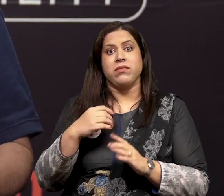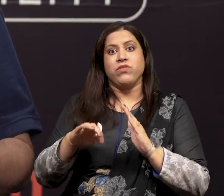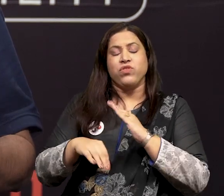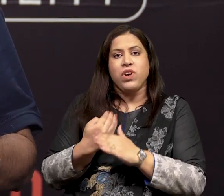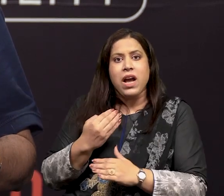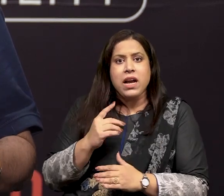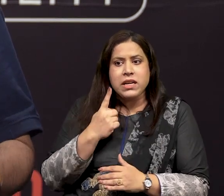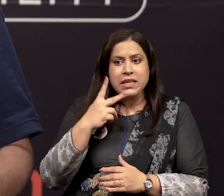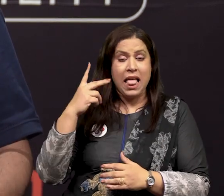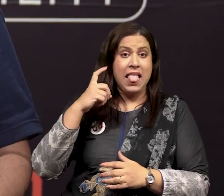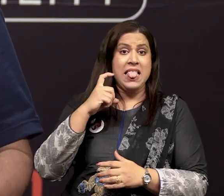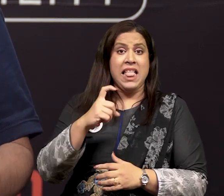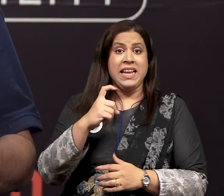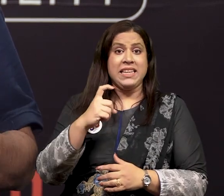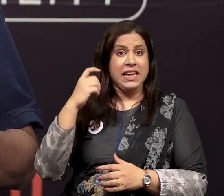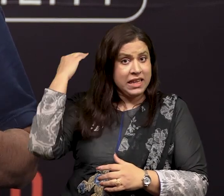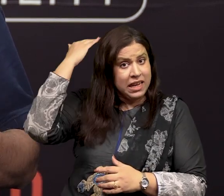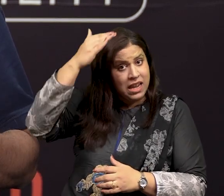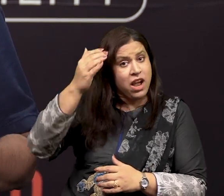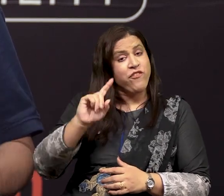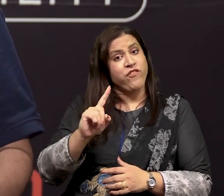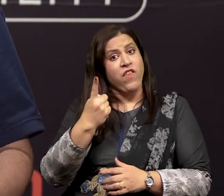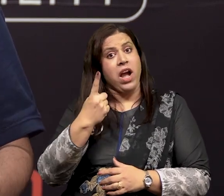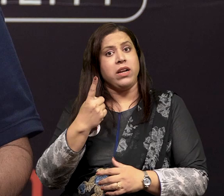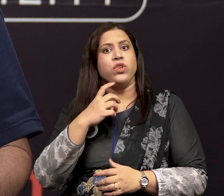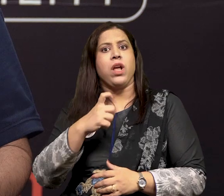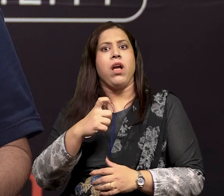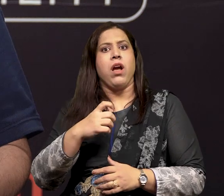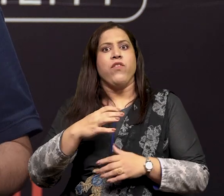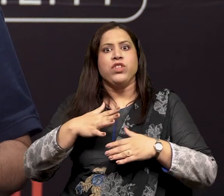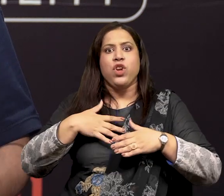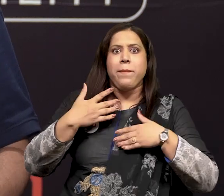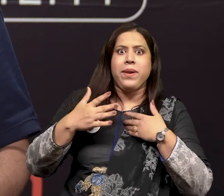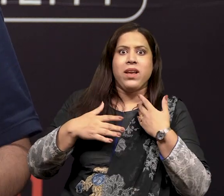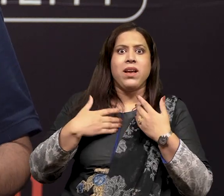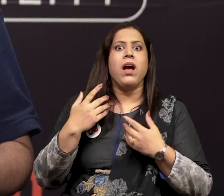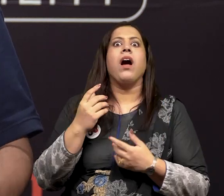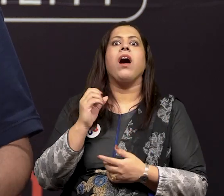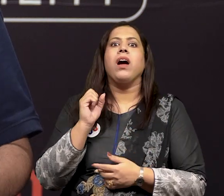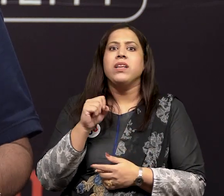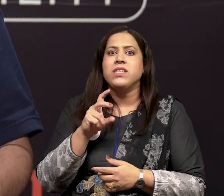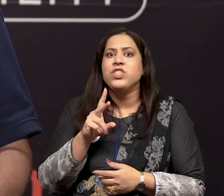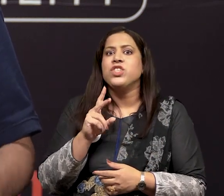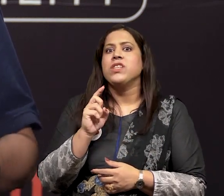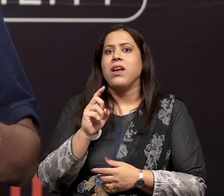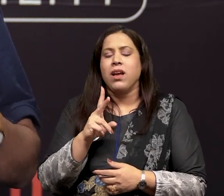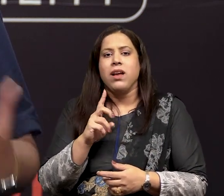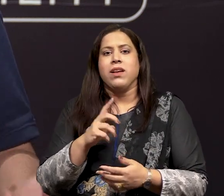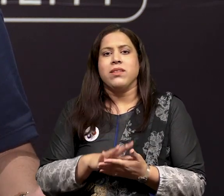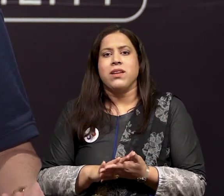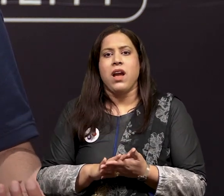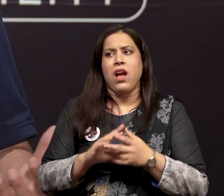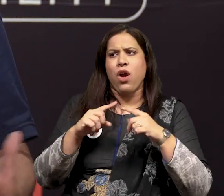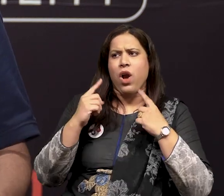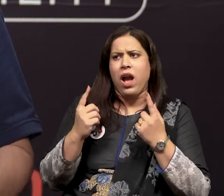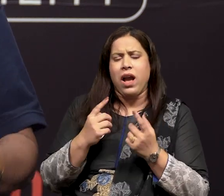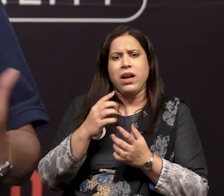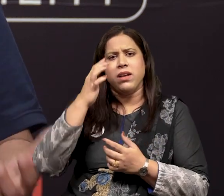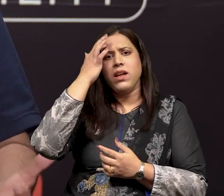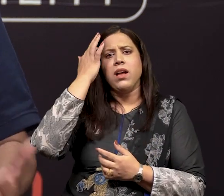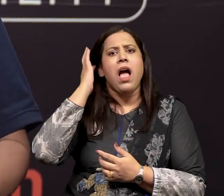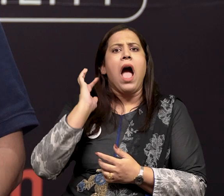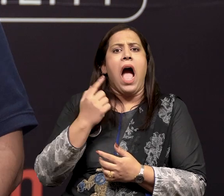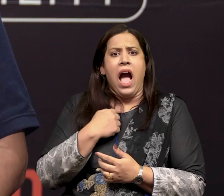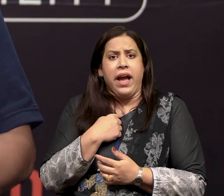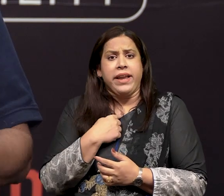whether I had this kind of thing within me, वो सरप्राइज जो है, आई थिंक वही